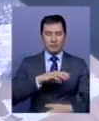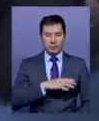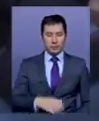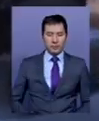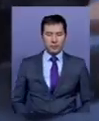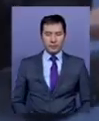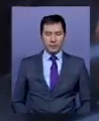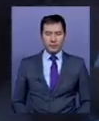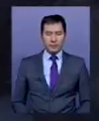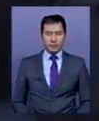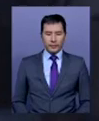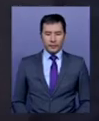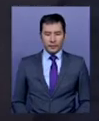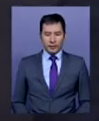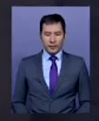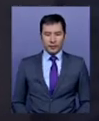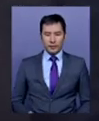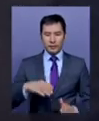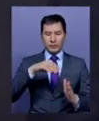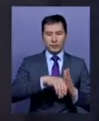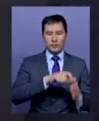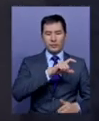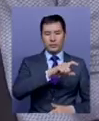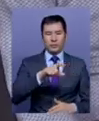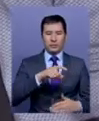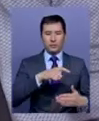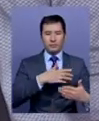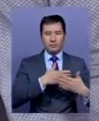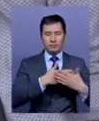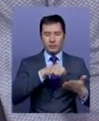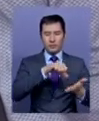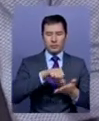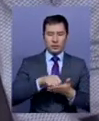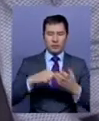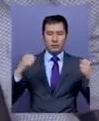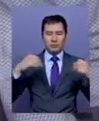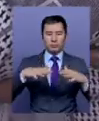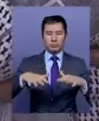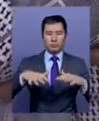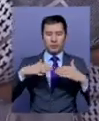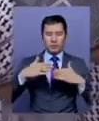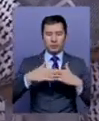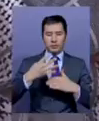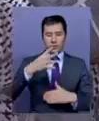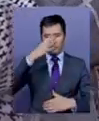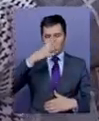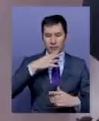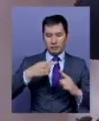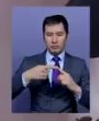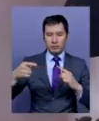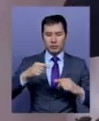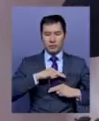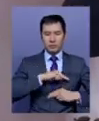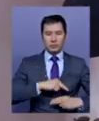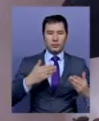мәдениет басқармасының өкілдері және әнші Мейрамбек Беспаев қатысты. Жиналғандар қордың 4 ай ішінде атқарған жұмыстарымен